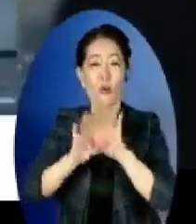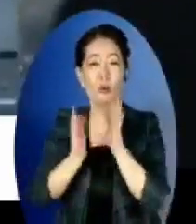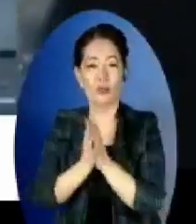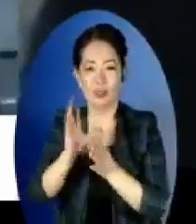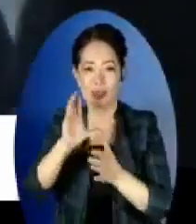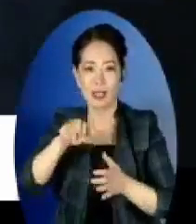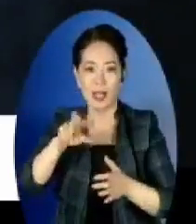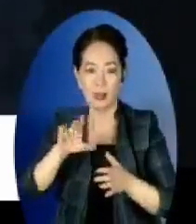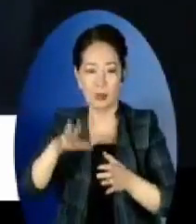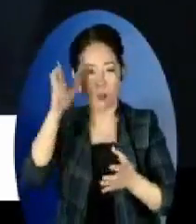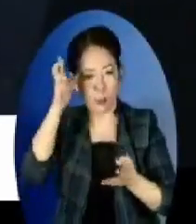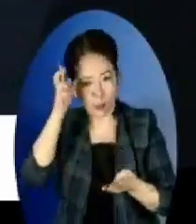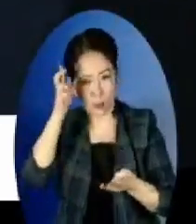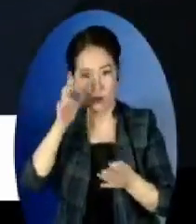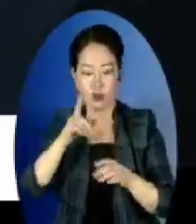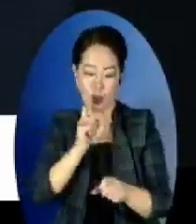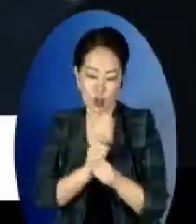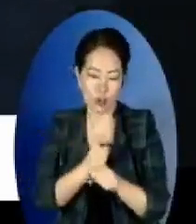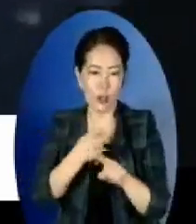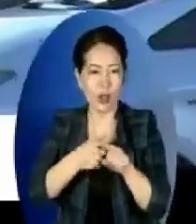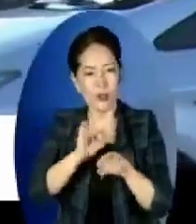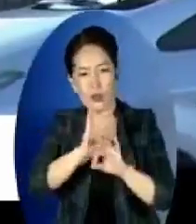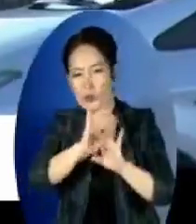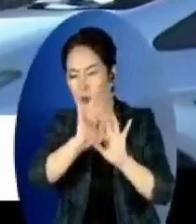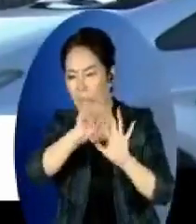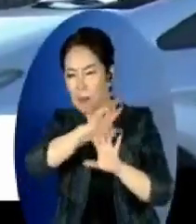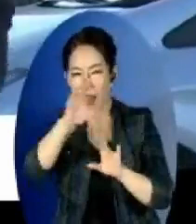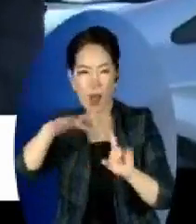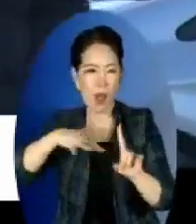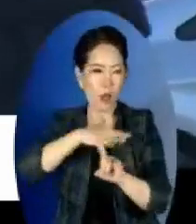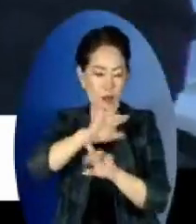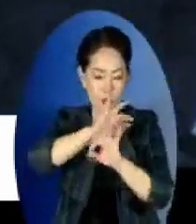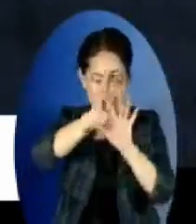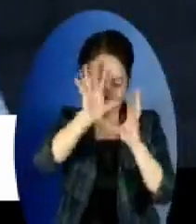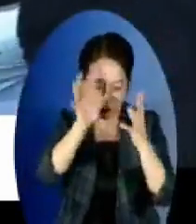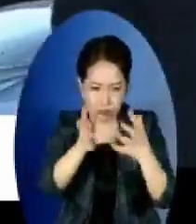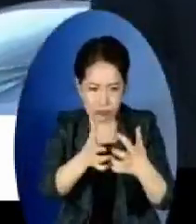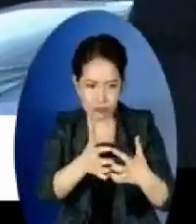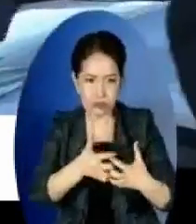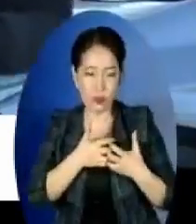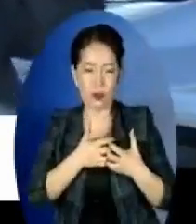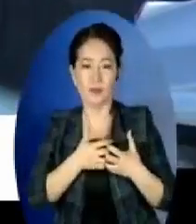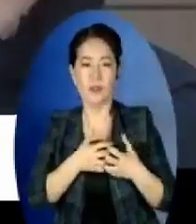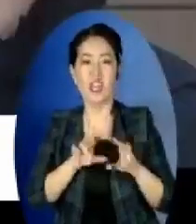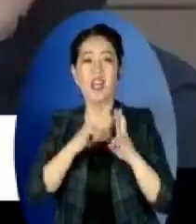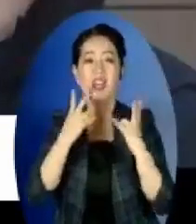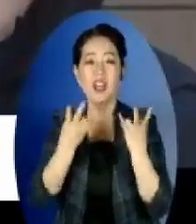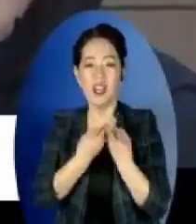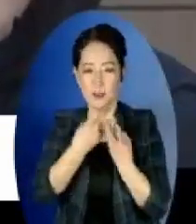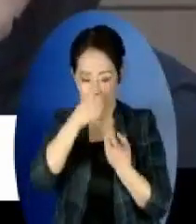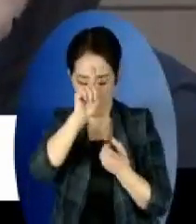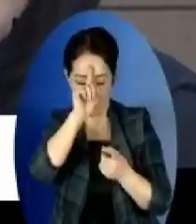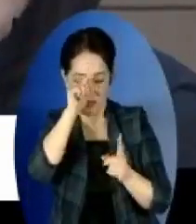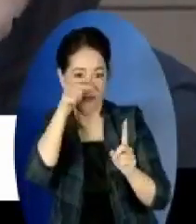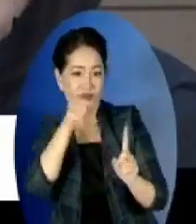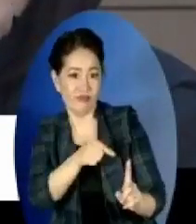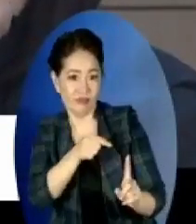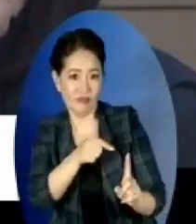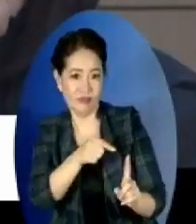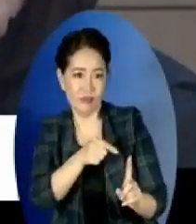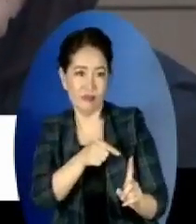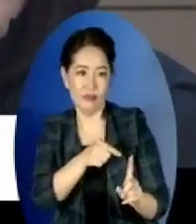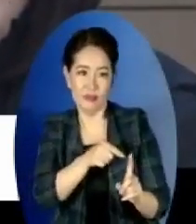үүнд одоо боловсролын салбар, хөдөө аж ахуй, байгаль орчин гих мэтлэнгэр олон салбарын хамтын ажиллагаа бэжээж бид